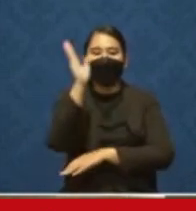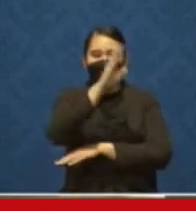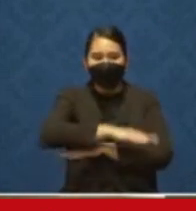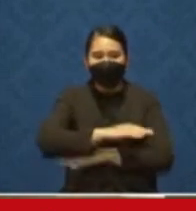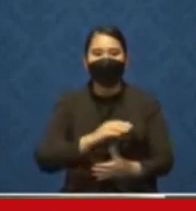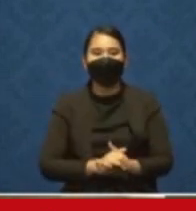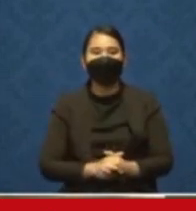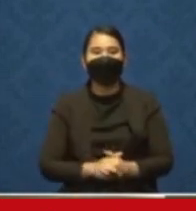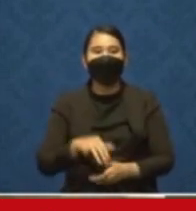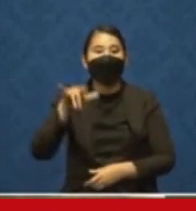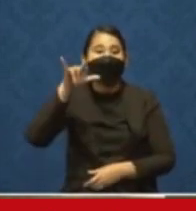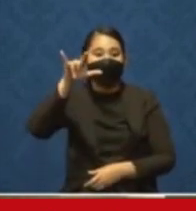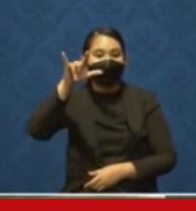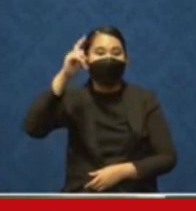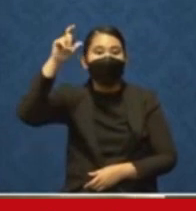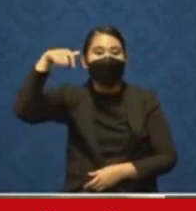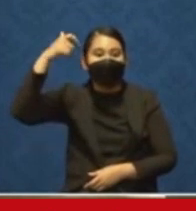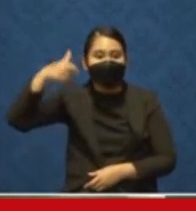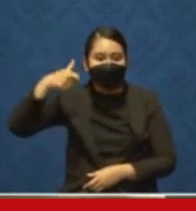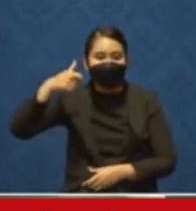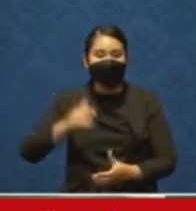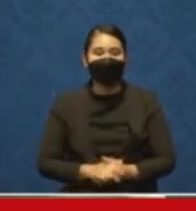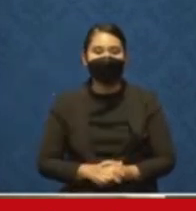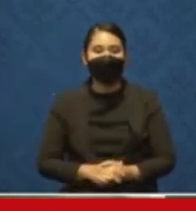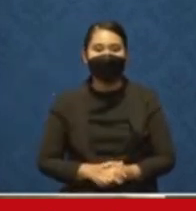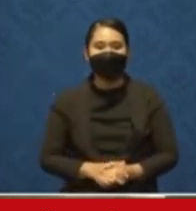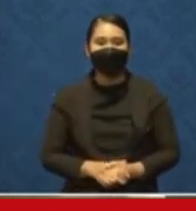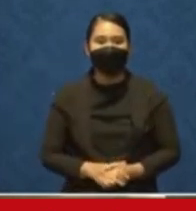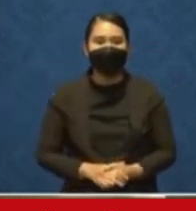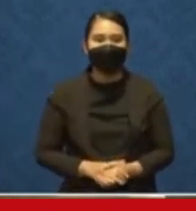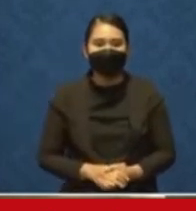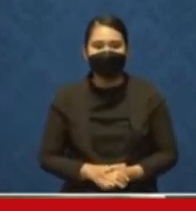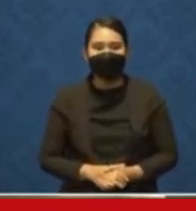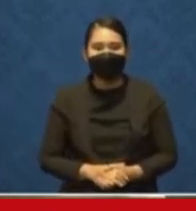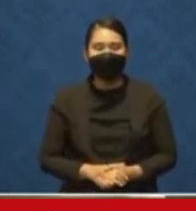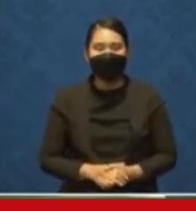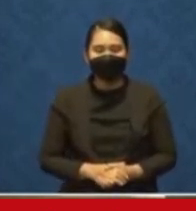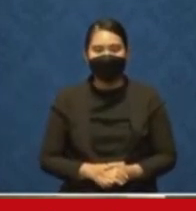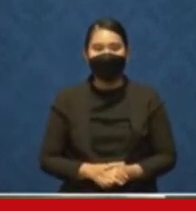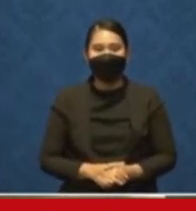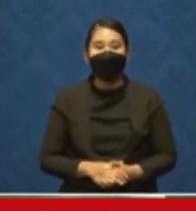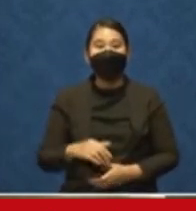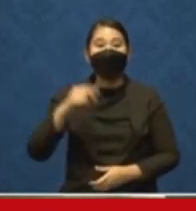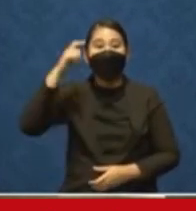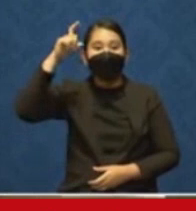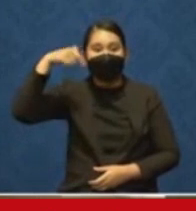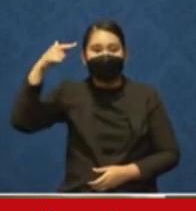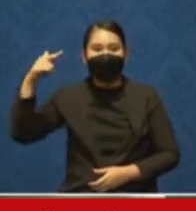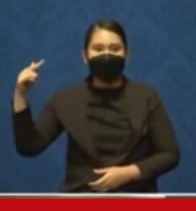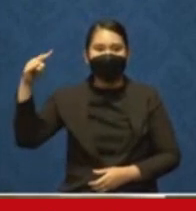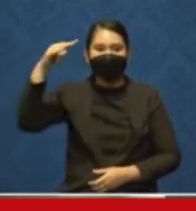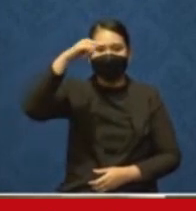ต่างประเทศเริ่มการต่างประเทศนี่ที่พูดกันทั้งวันตั้ง